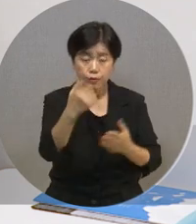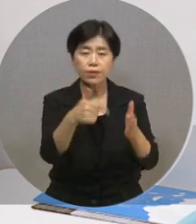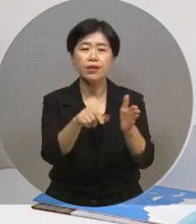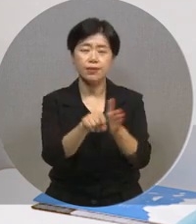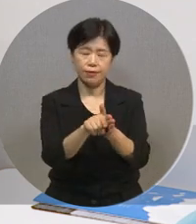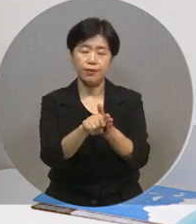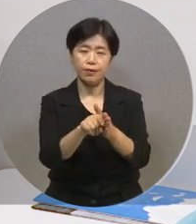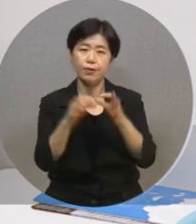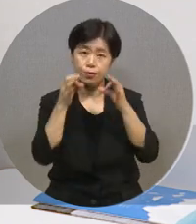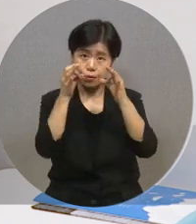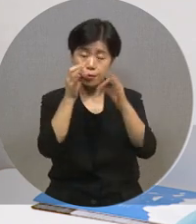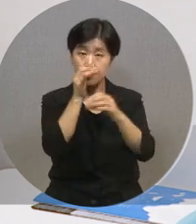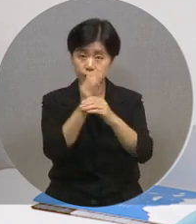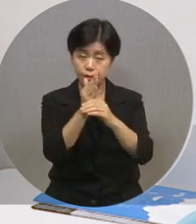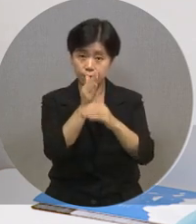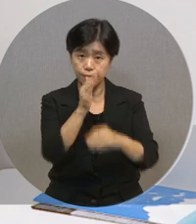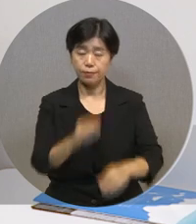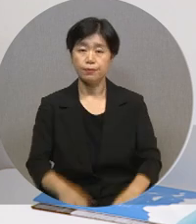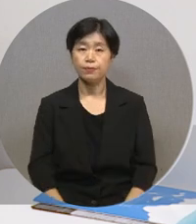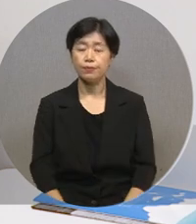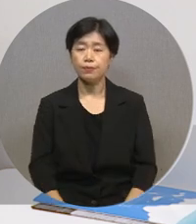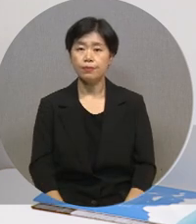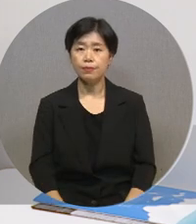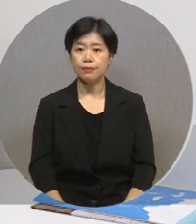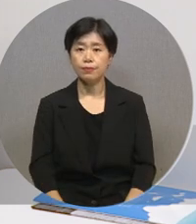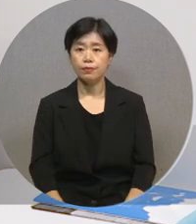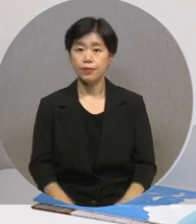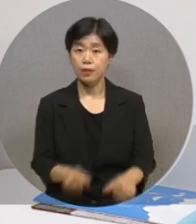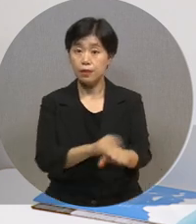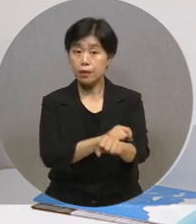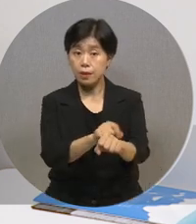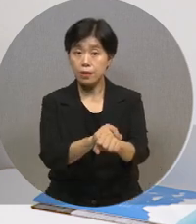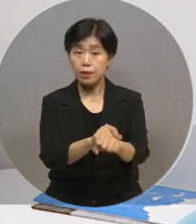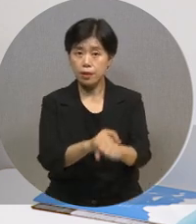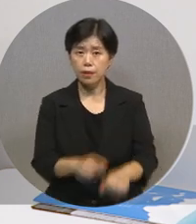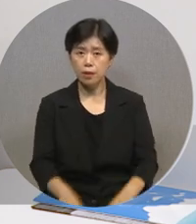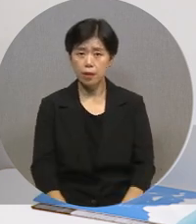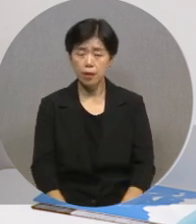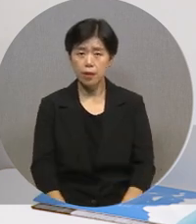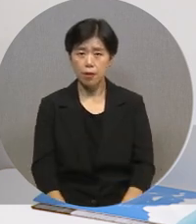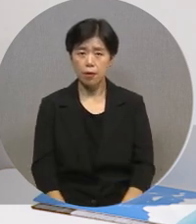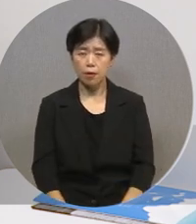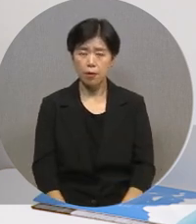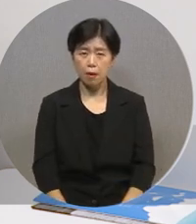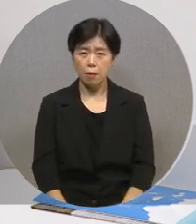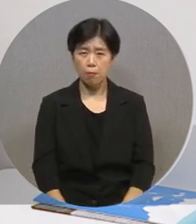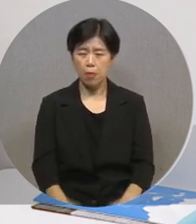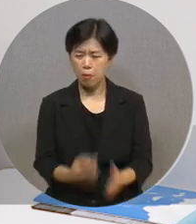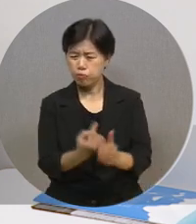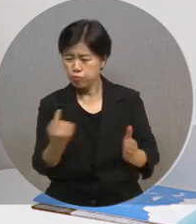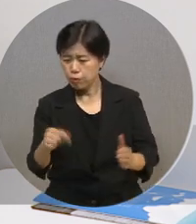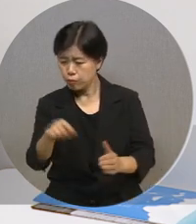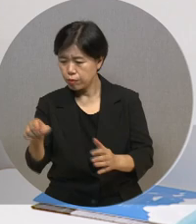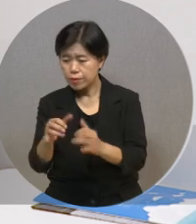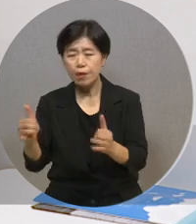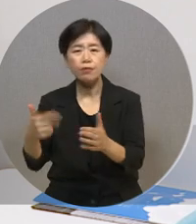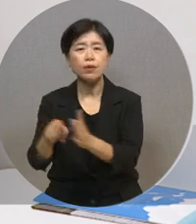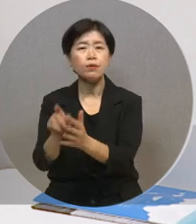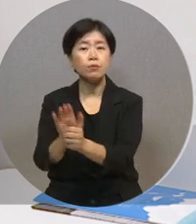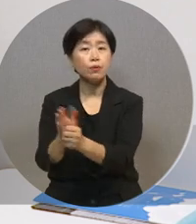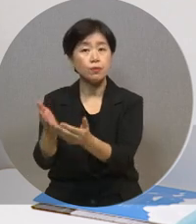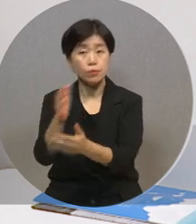위해서 다양한 정책 활동을 전개해 오고 있었고요. 특히 사각지대의 소홀을 위해서 좀 초점 맞춰서 진행을 해 오고 있었고 크게